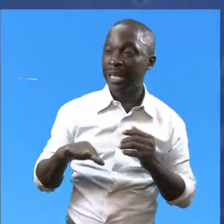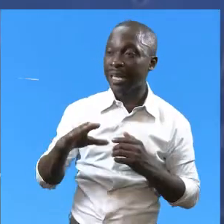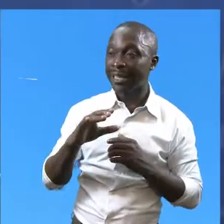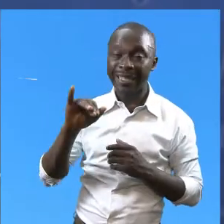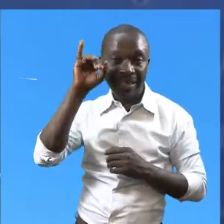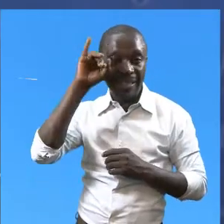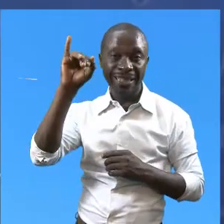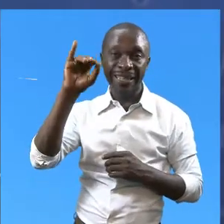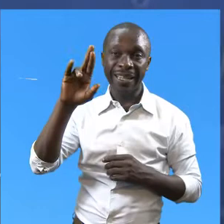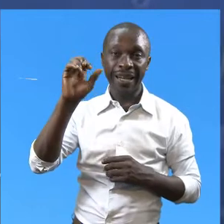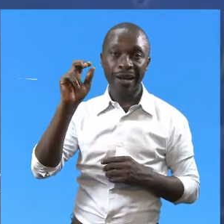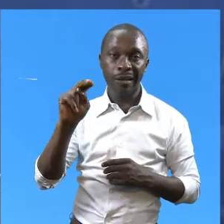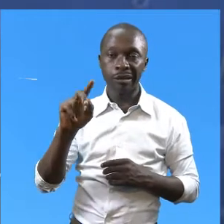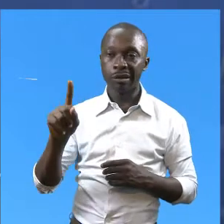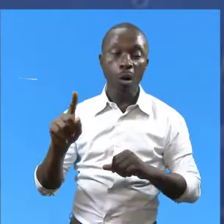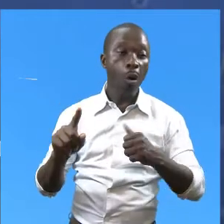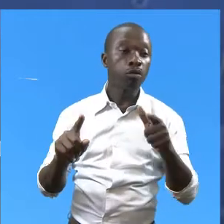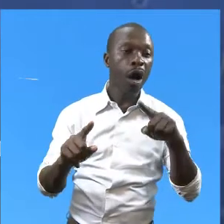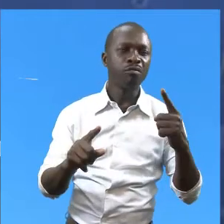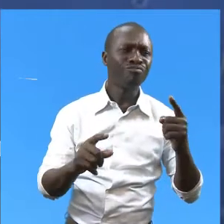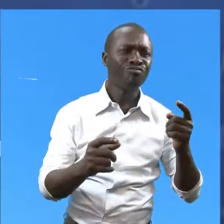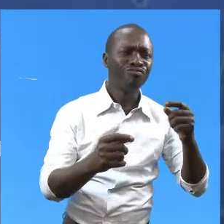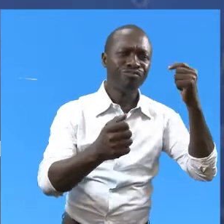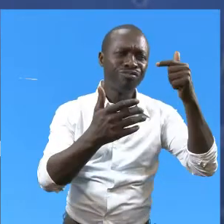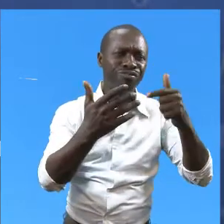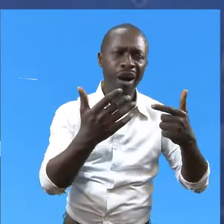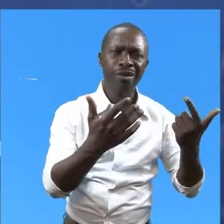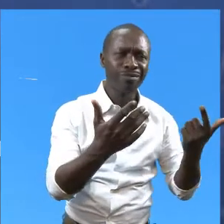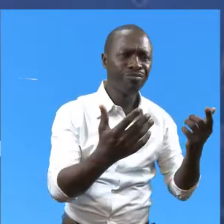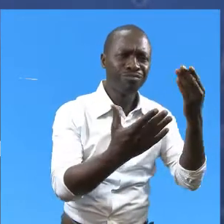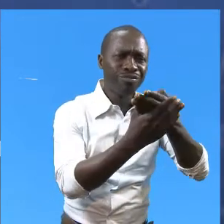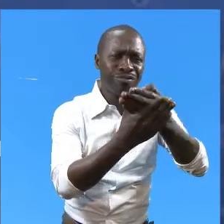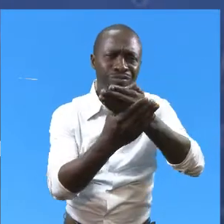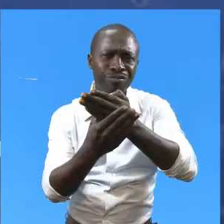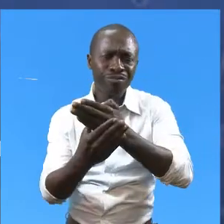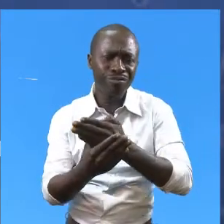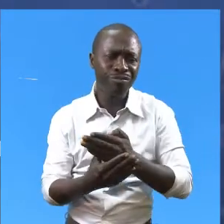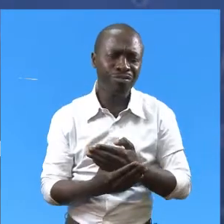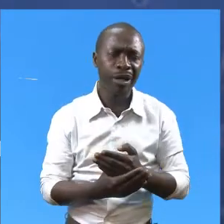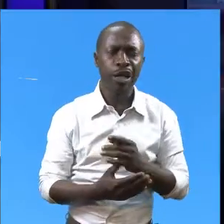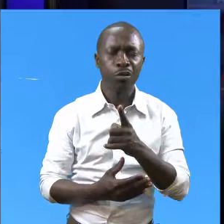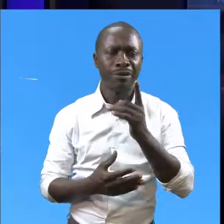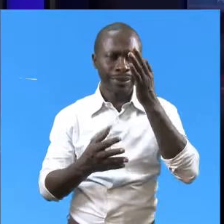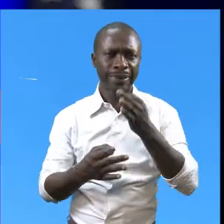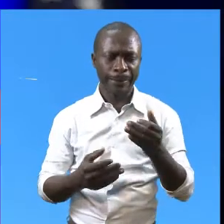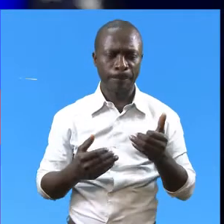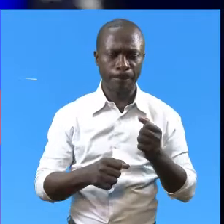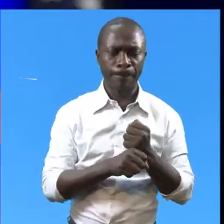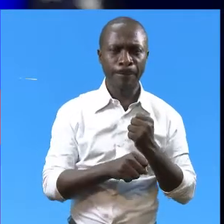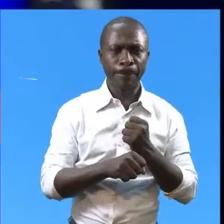avec l'Iran et l'accord de 2015 sur le nucléaire. Mais d'ores et déjà, le nouveau président américain a promis de faire